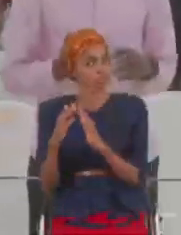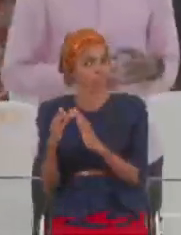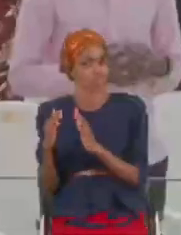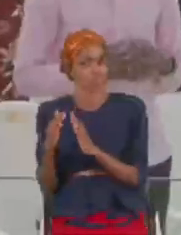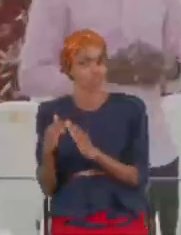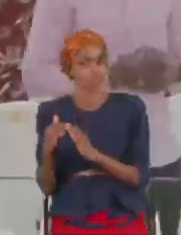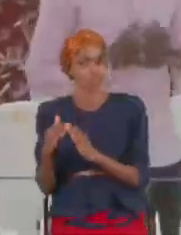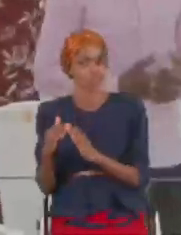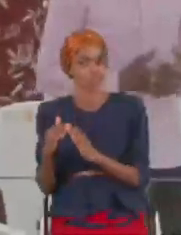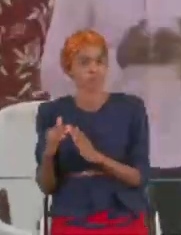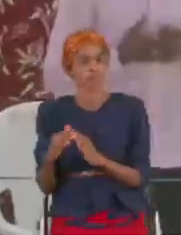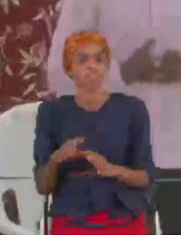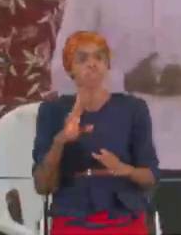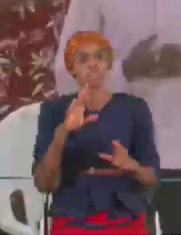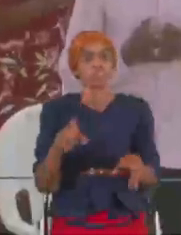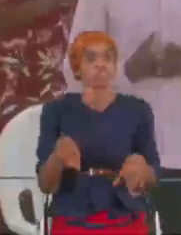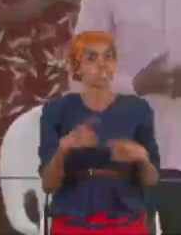communautés